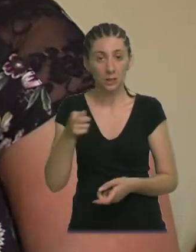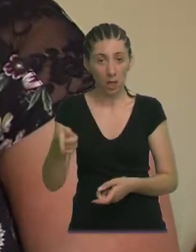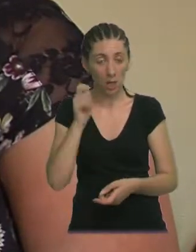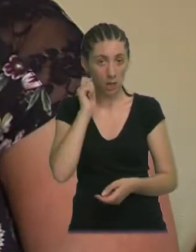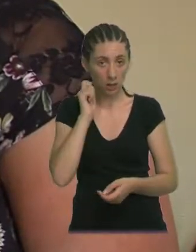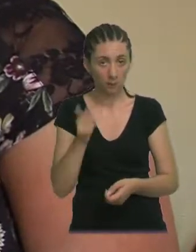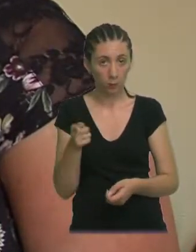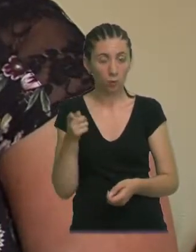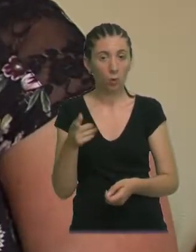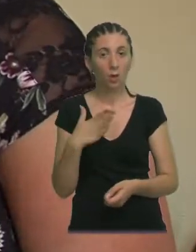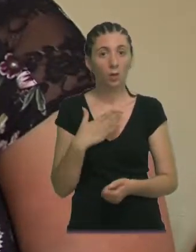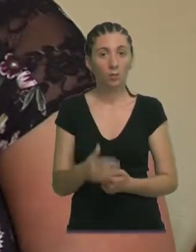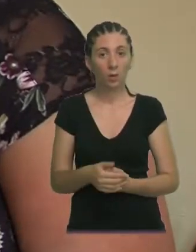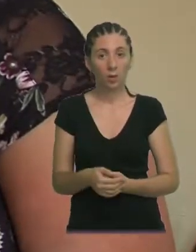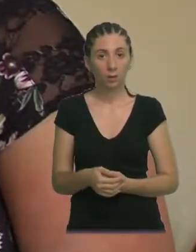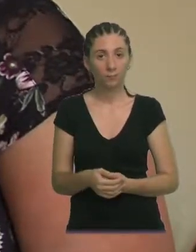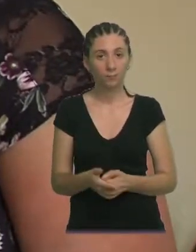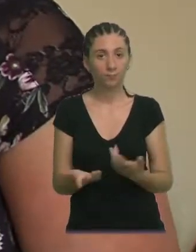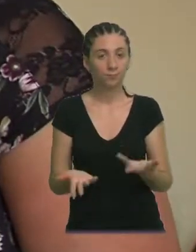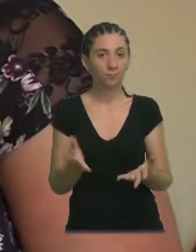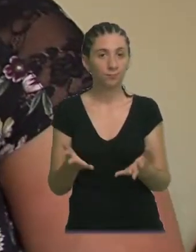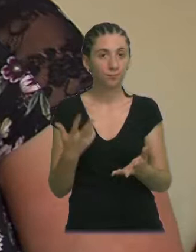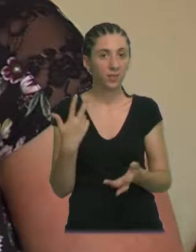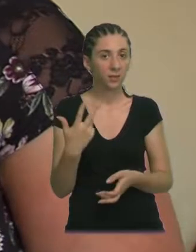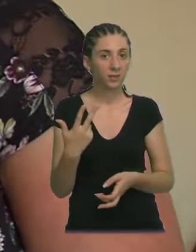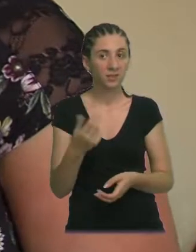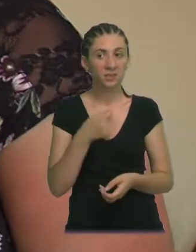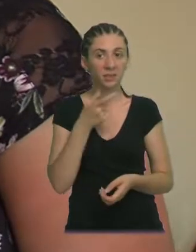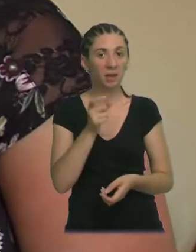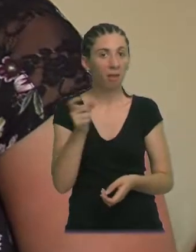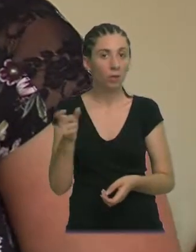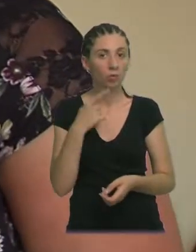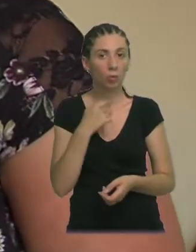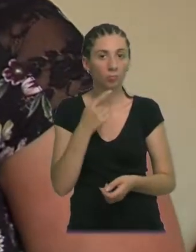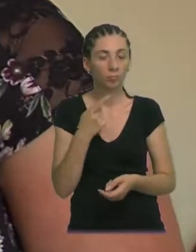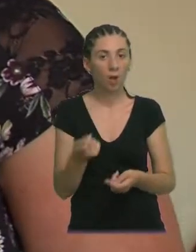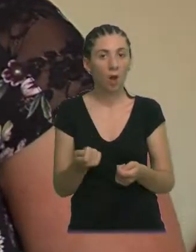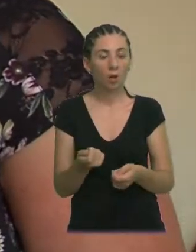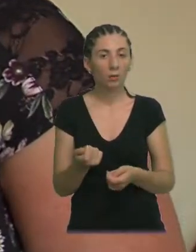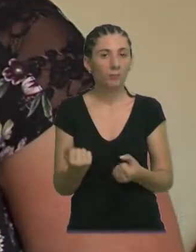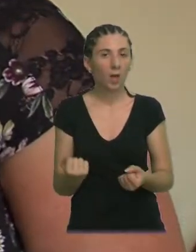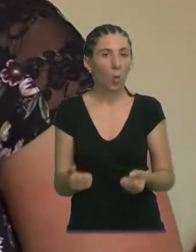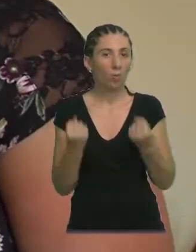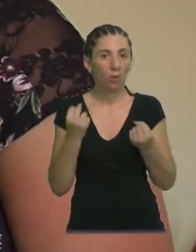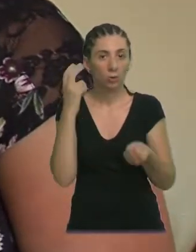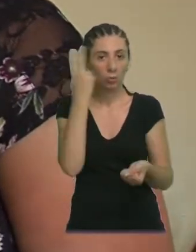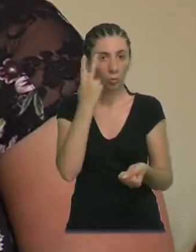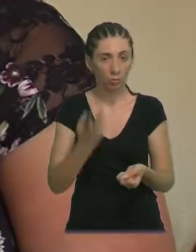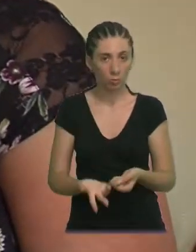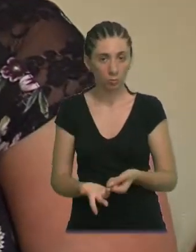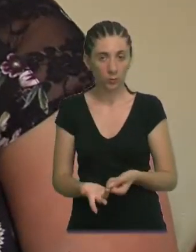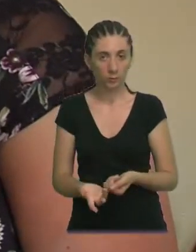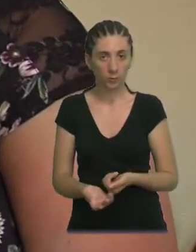starija djevojčica, ona imala ono, nekakvi možda 30 riječi koje je govorila, ali jako ono, teško